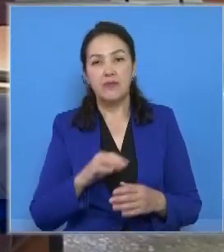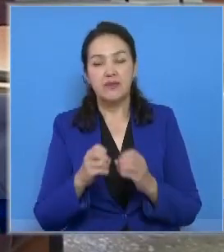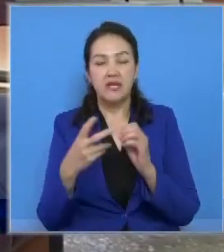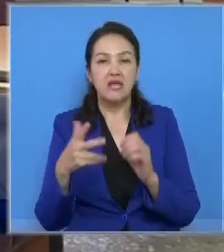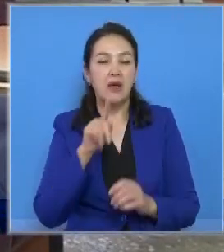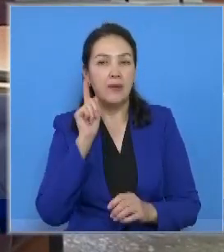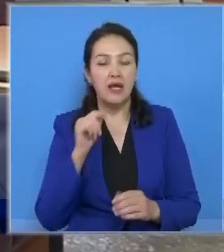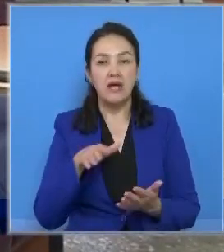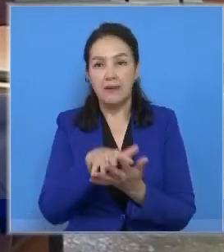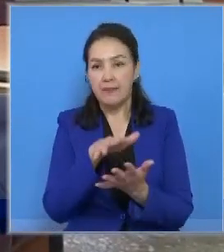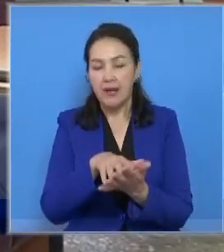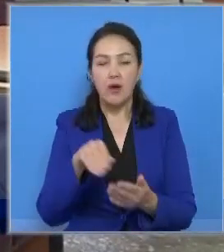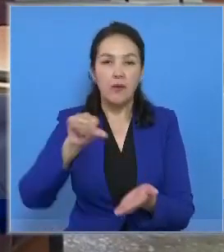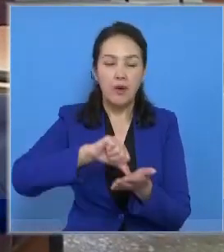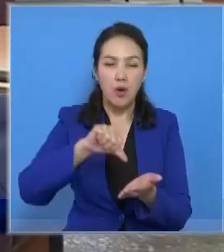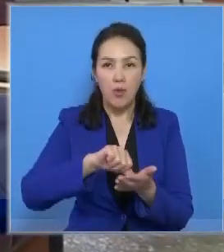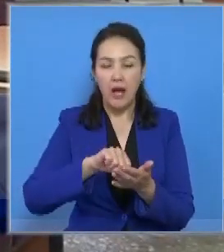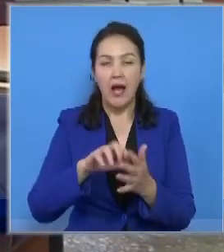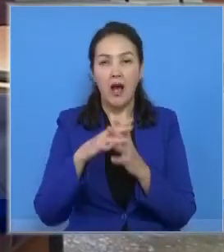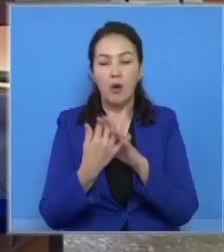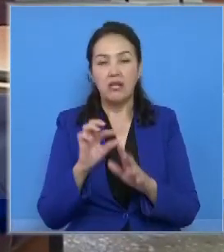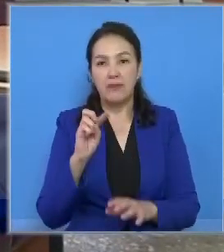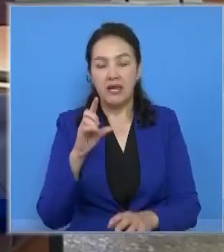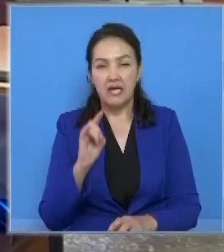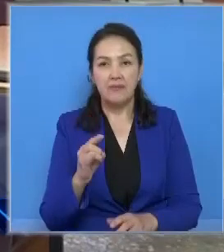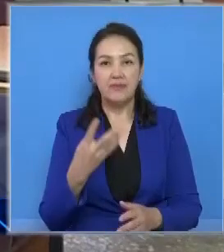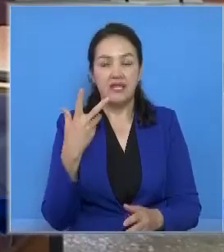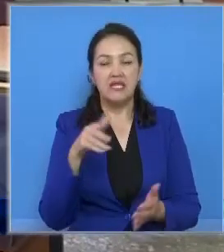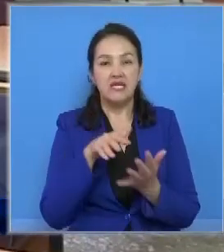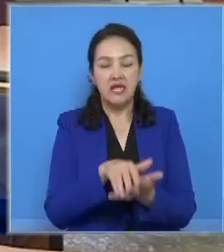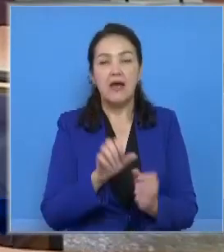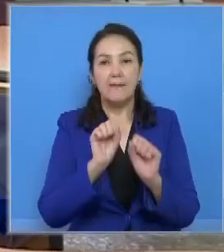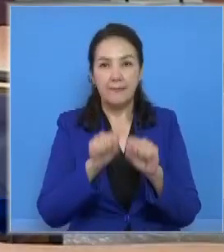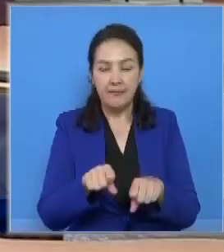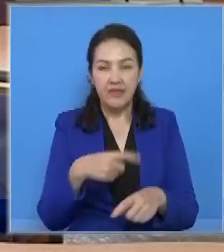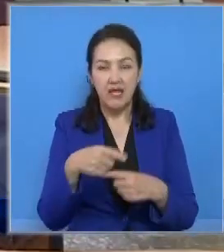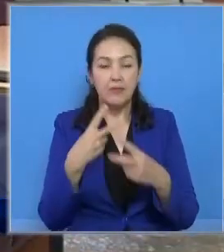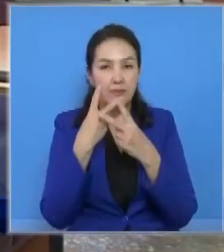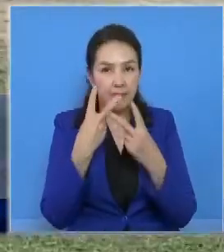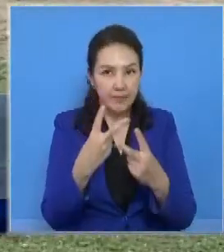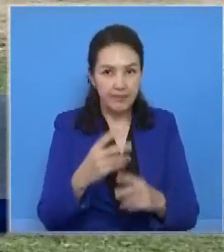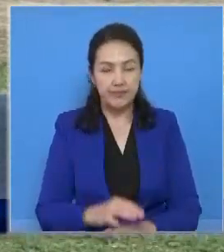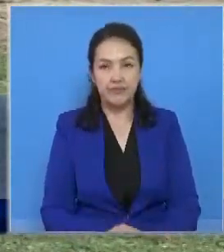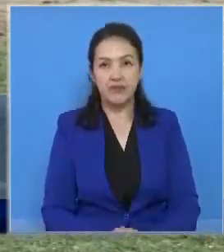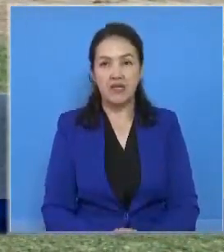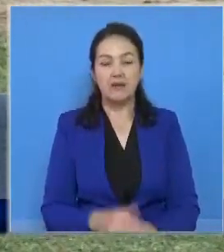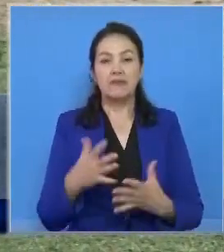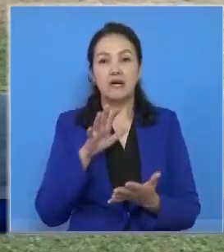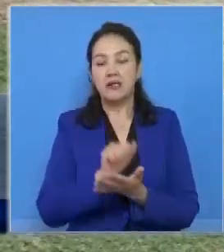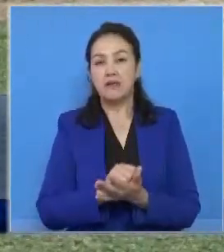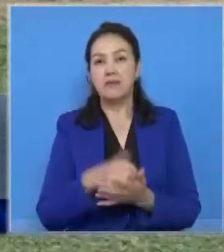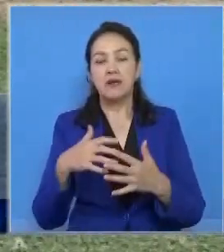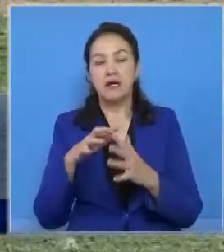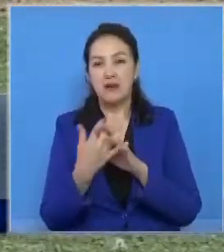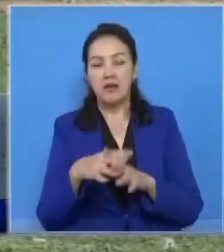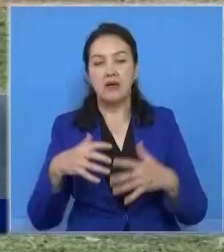молодых людей подали заявки на участие в проекте «Аул Аманаты». 3 заявки одобрены, остальные рассматриваются. Основным занятием сельского